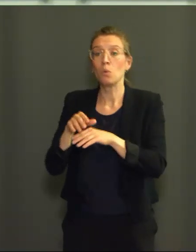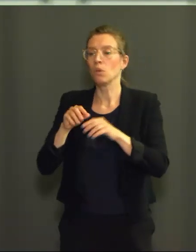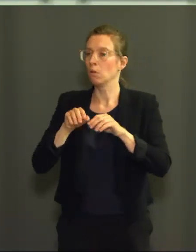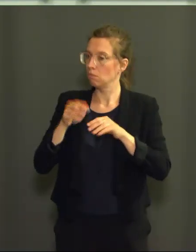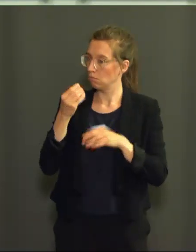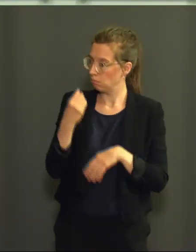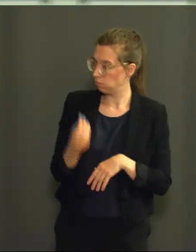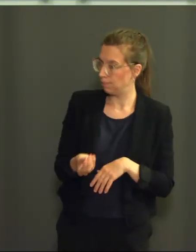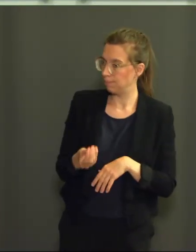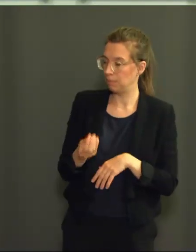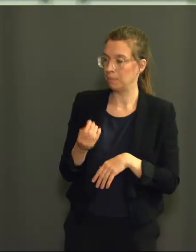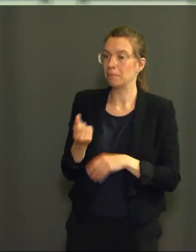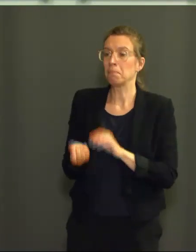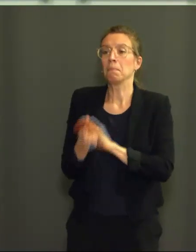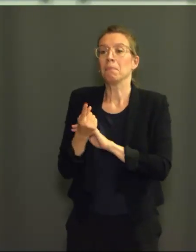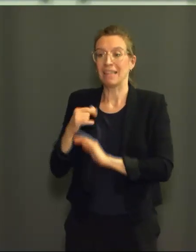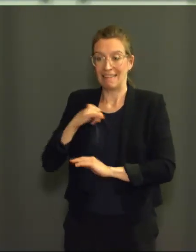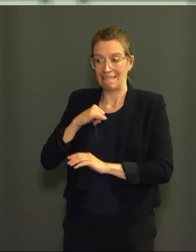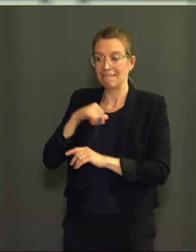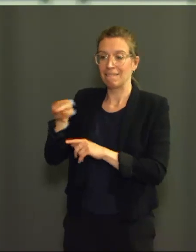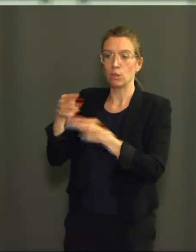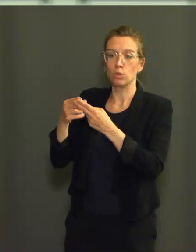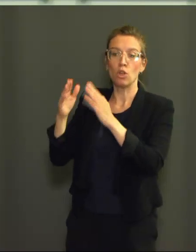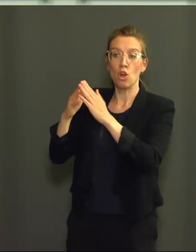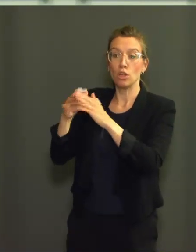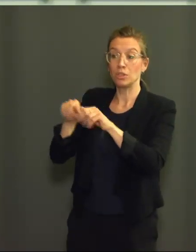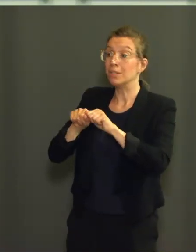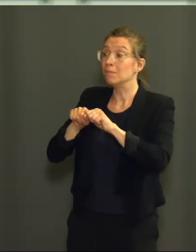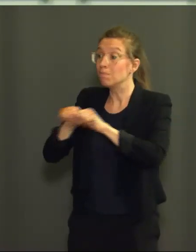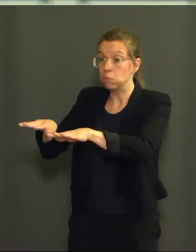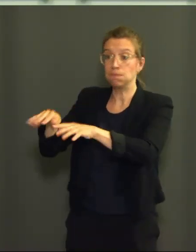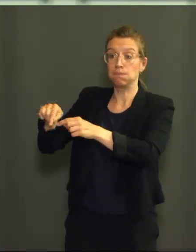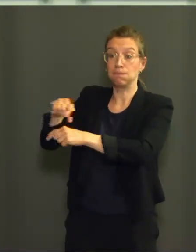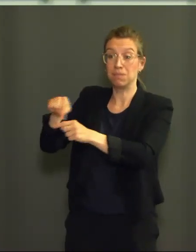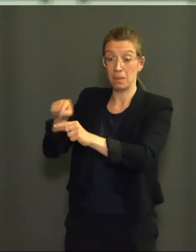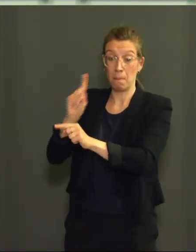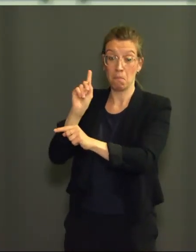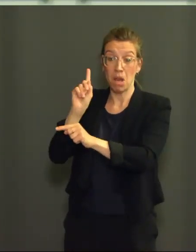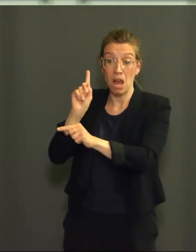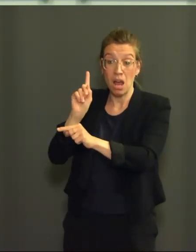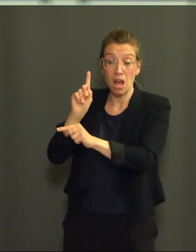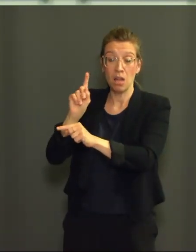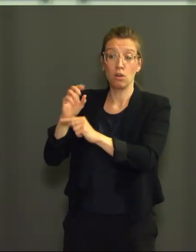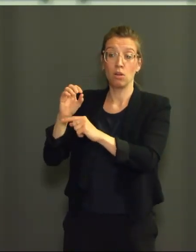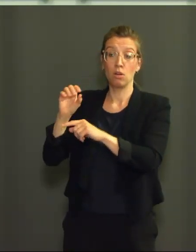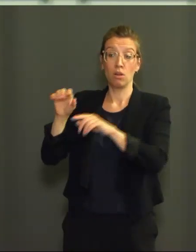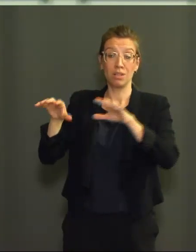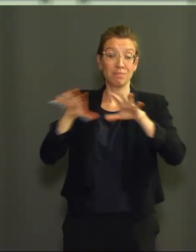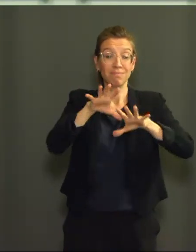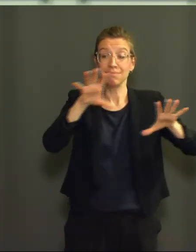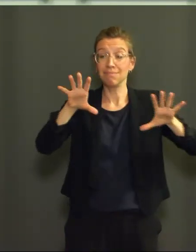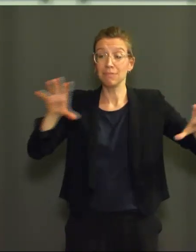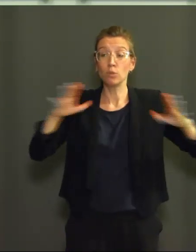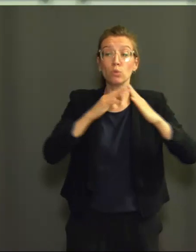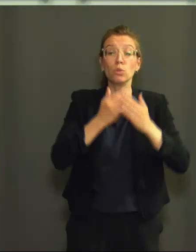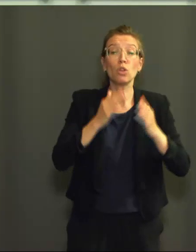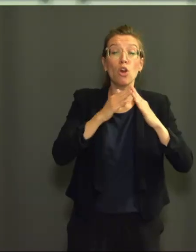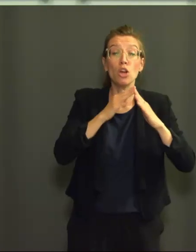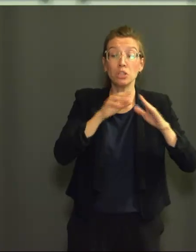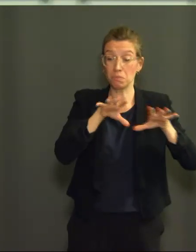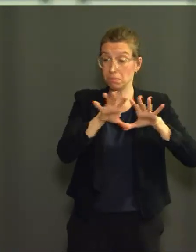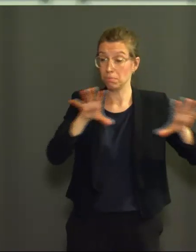bij minder dan 0,5% van de woonzorgcentra. Uitzonderlijk gaat dit nog gepaard met meerdere